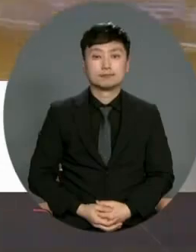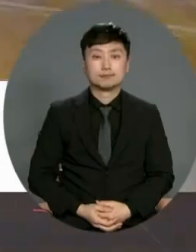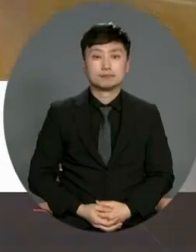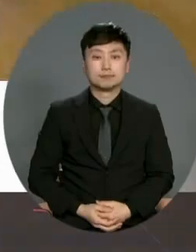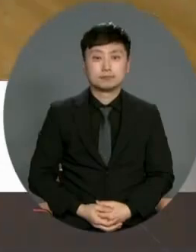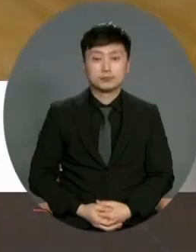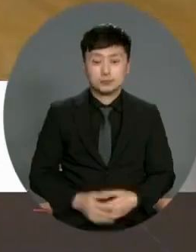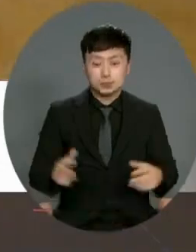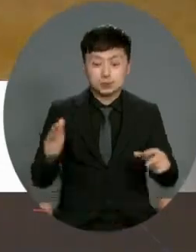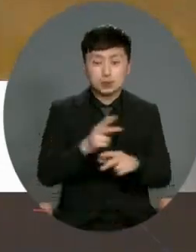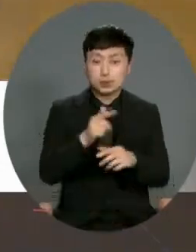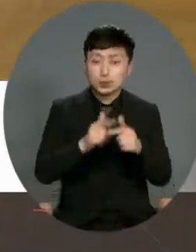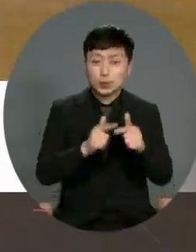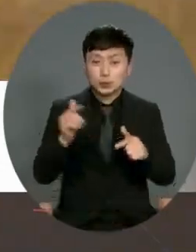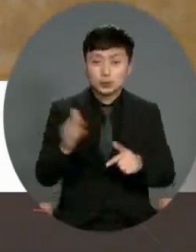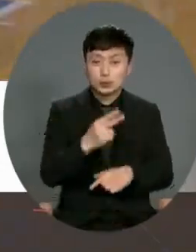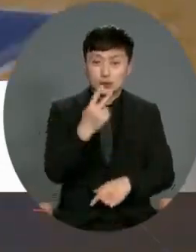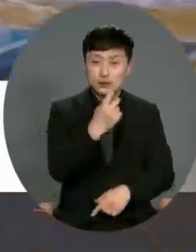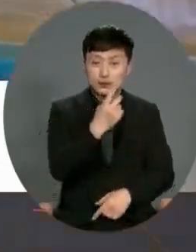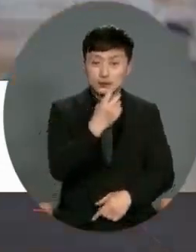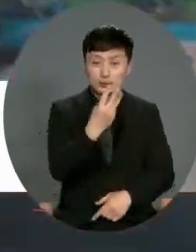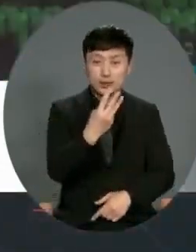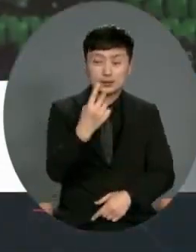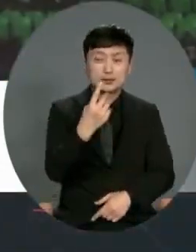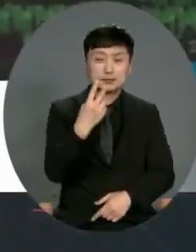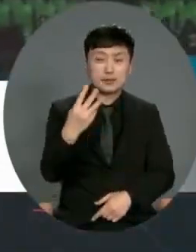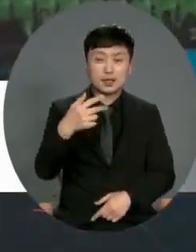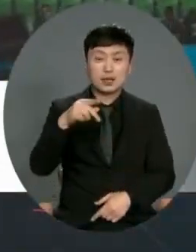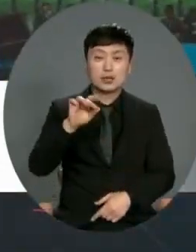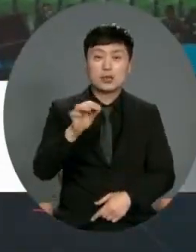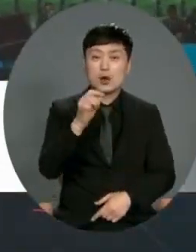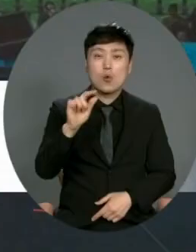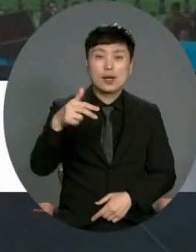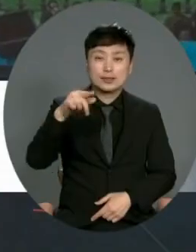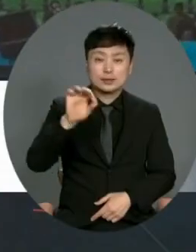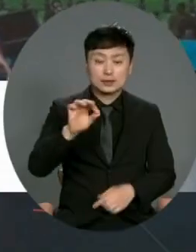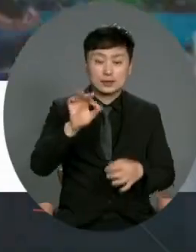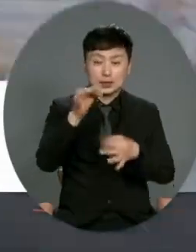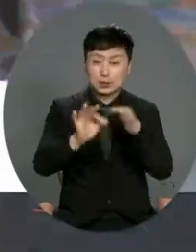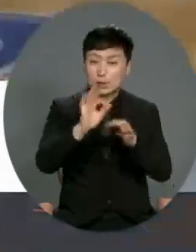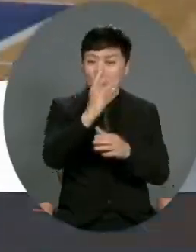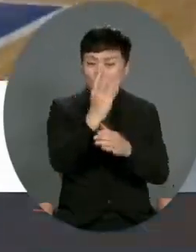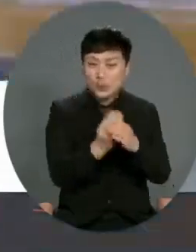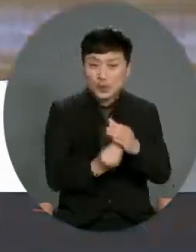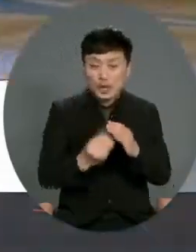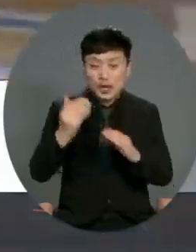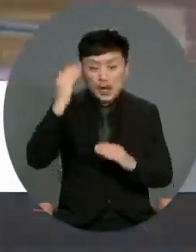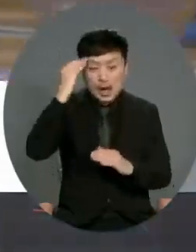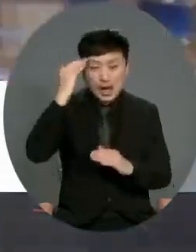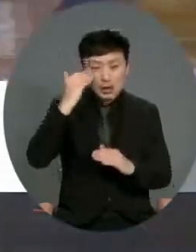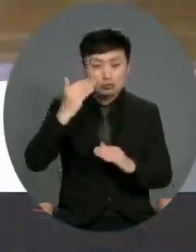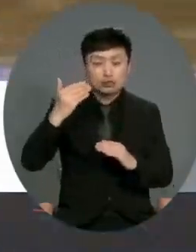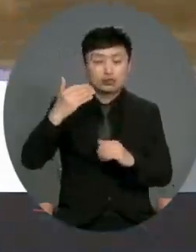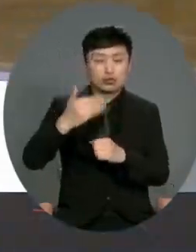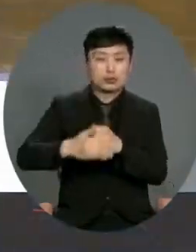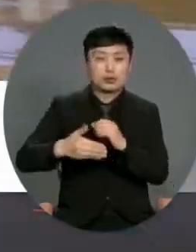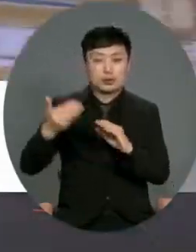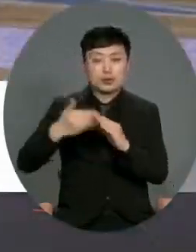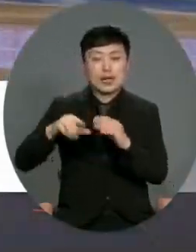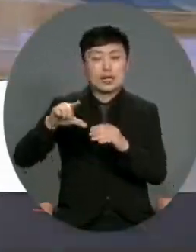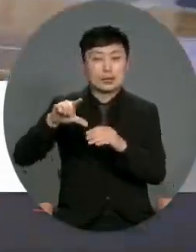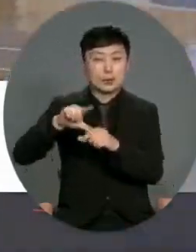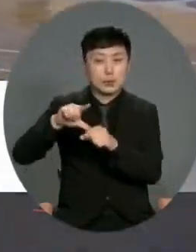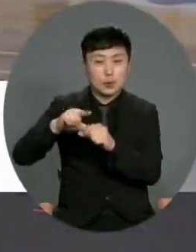이번 주 목요일부터 시작되는 2023-24 정관장 프로농구 플레이오프에 대구 한국가스공사는 진출하지